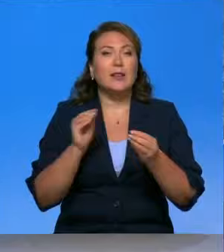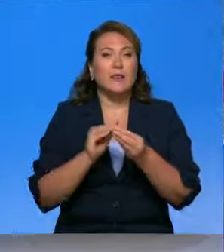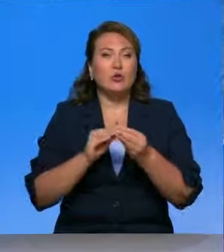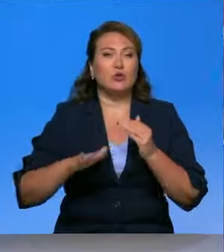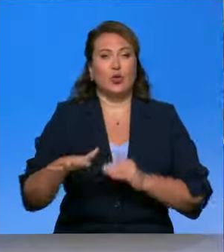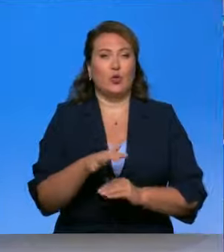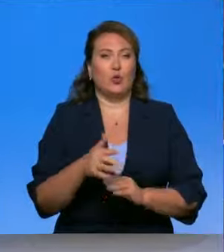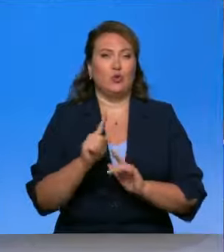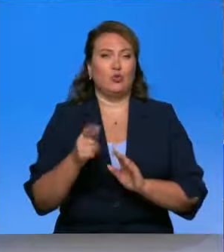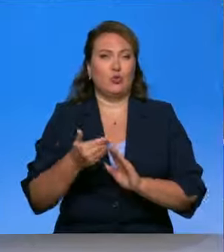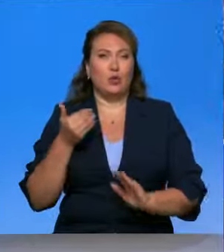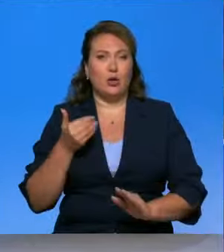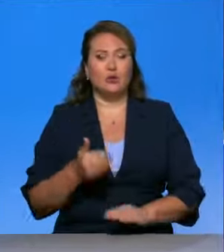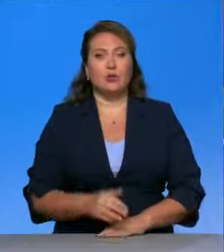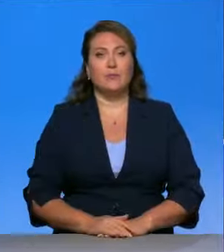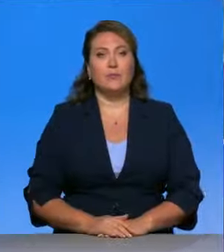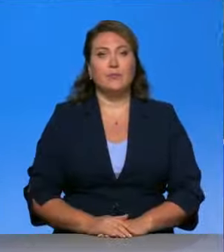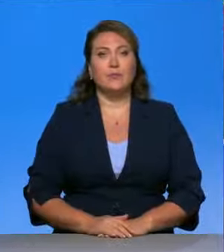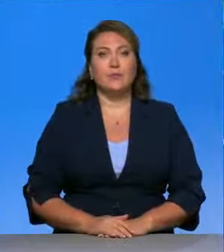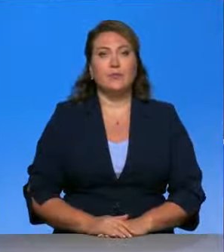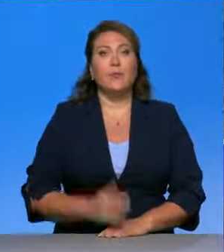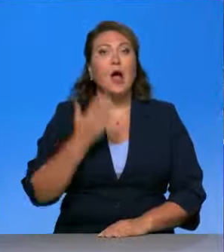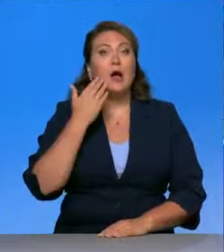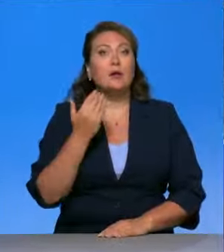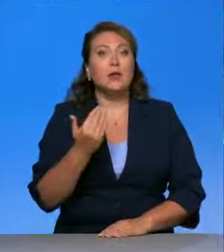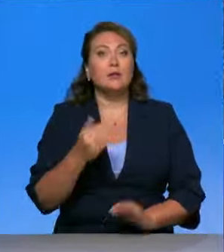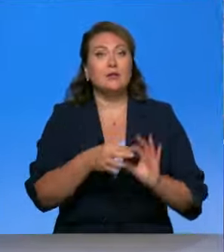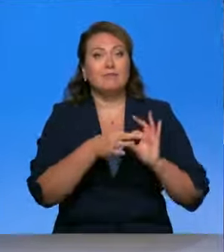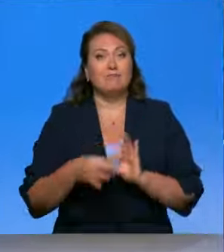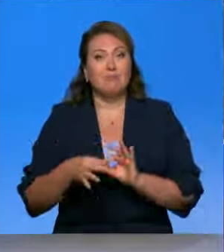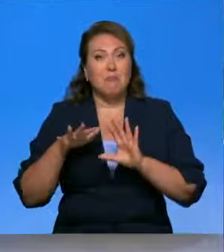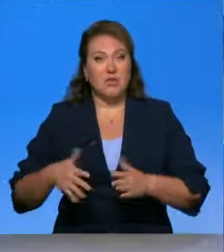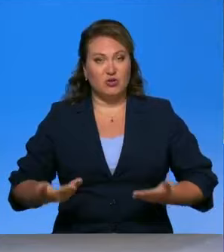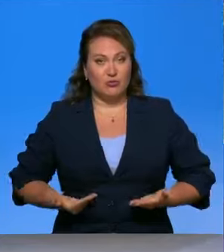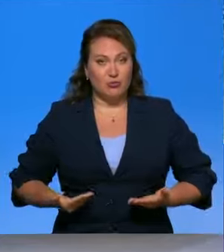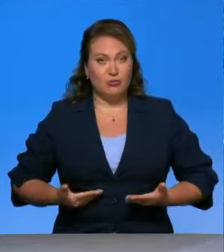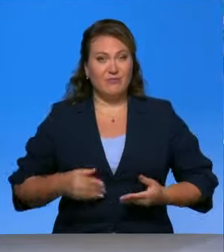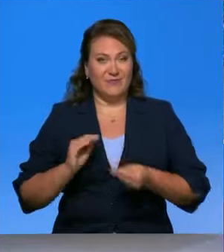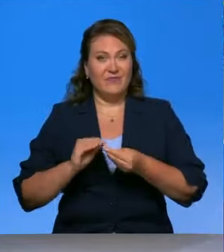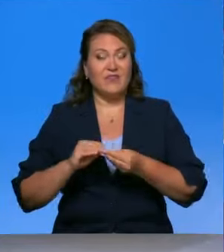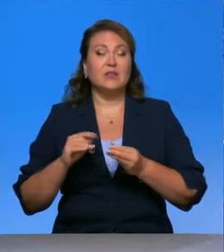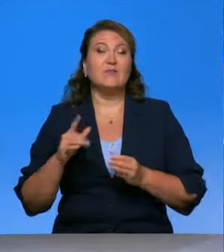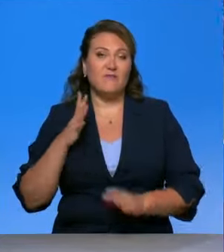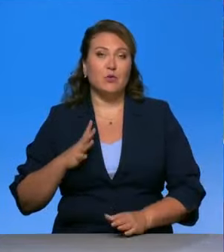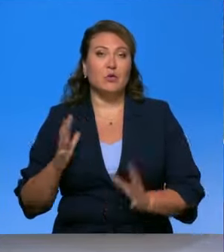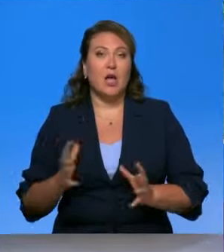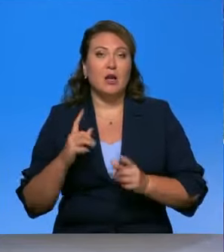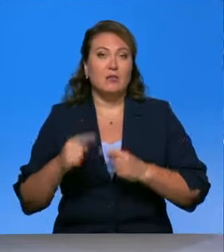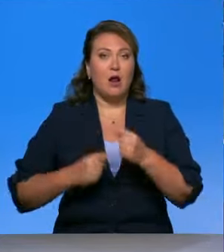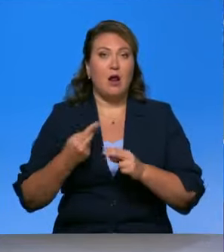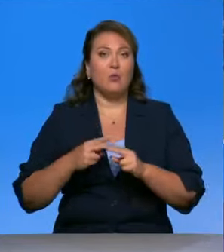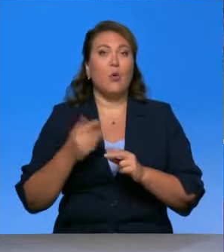раньше. Соответственно, когда ты привязан к земле, ты вынужден сохранять во многом те традиции, которые были у твоих предков.